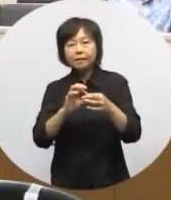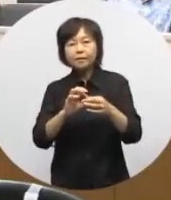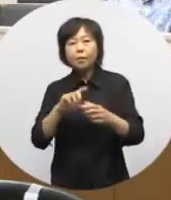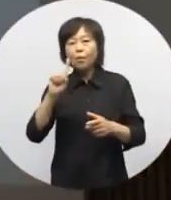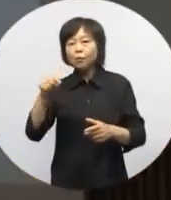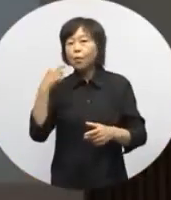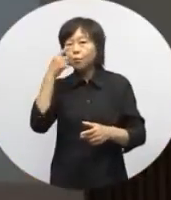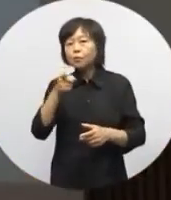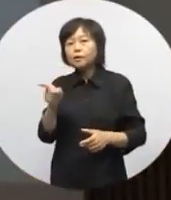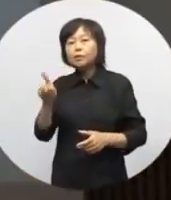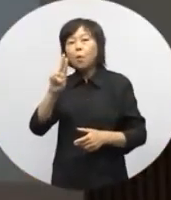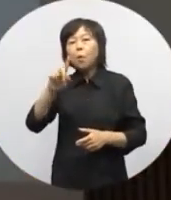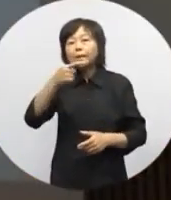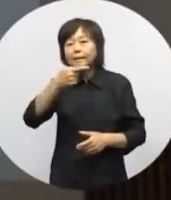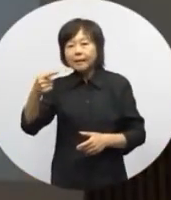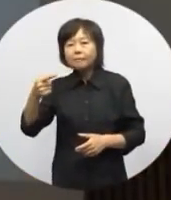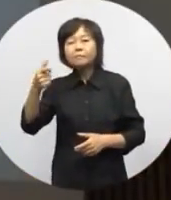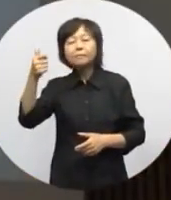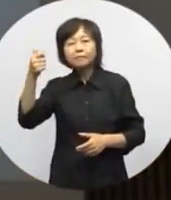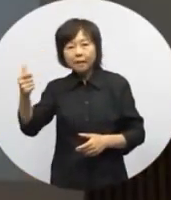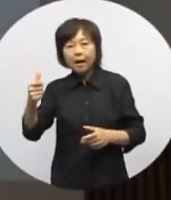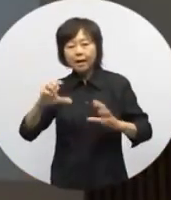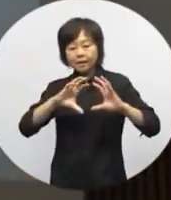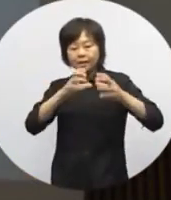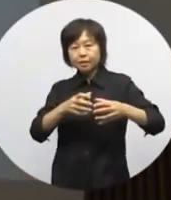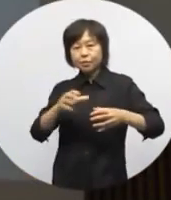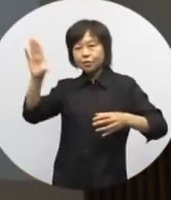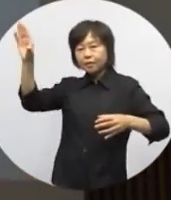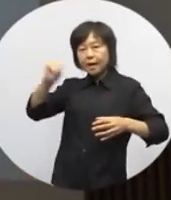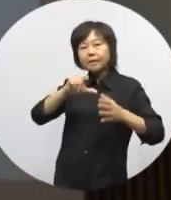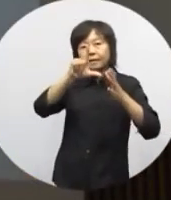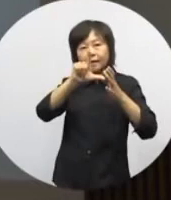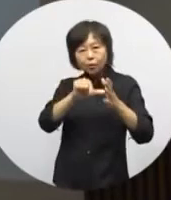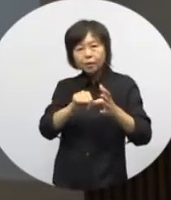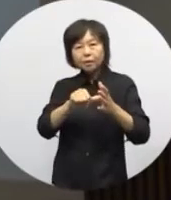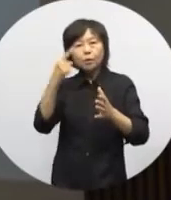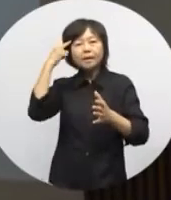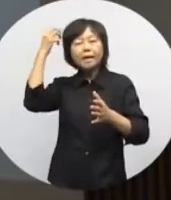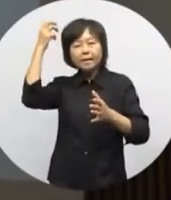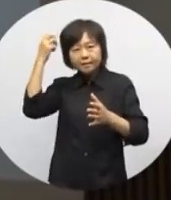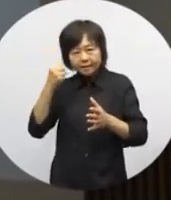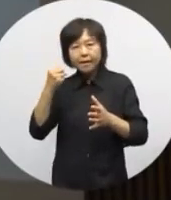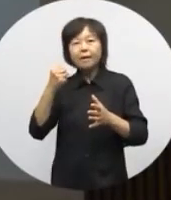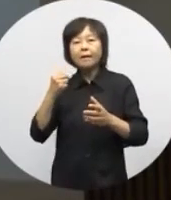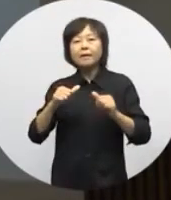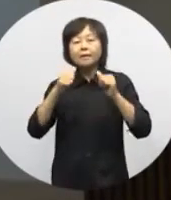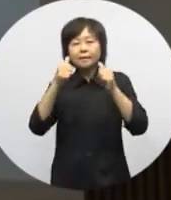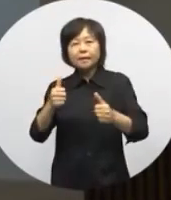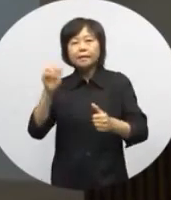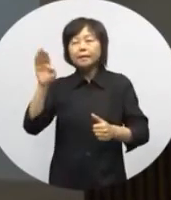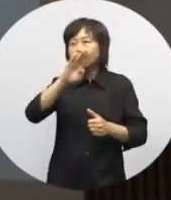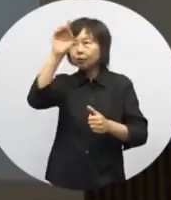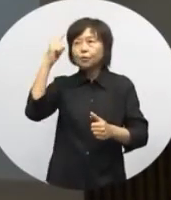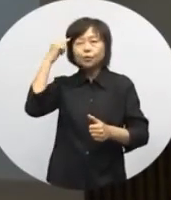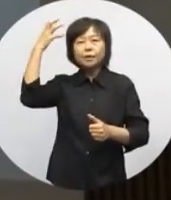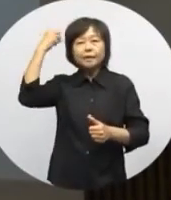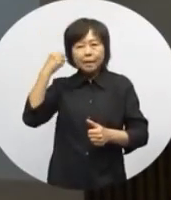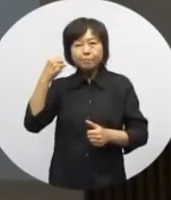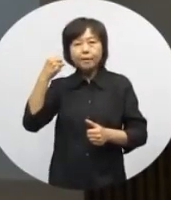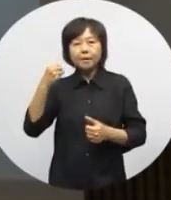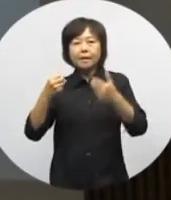行士野口聡一さんが地球に帰還した日を記念して作られた茅ヶ崎宇宙記念